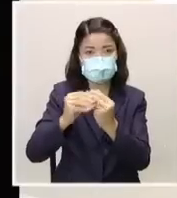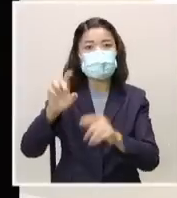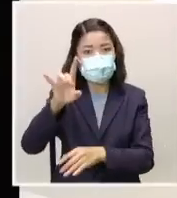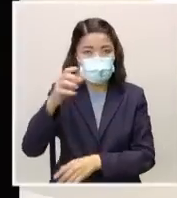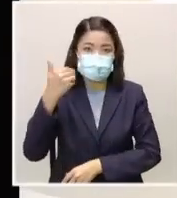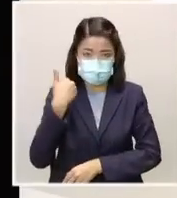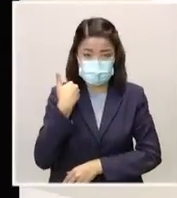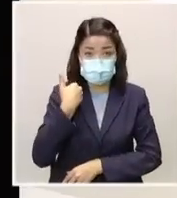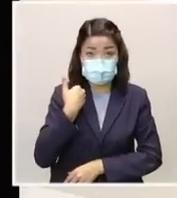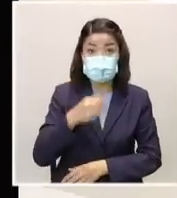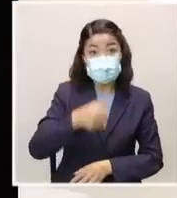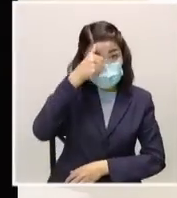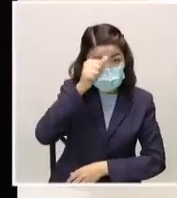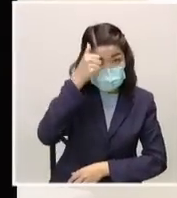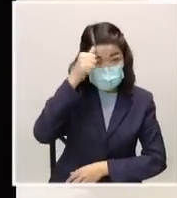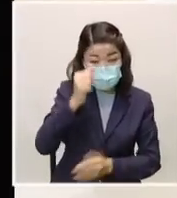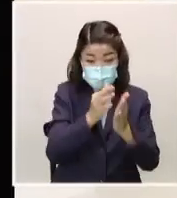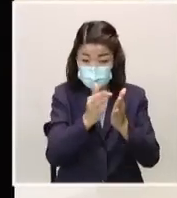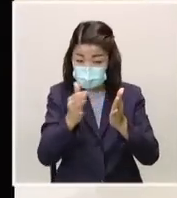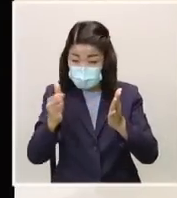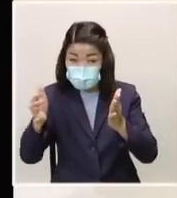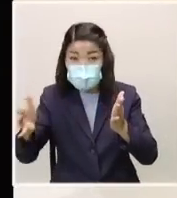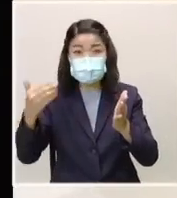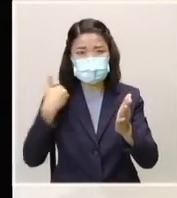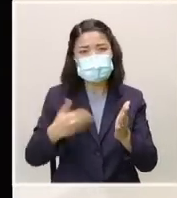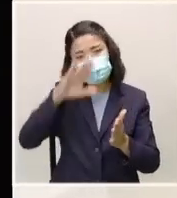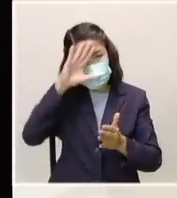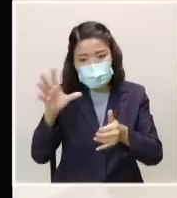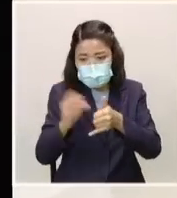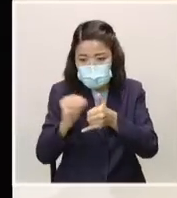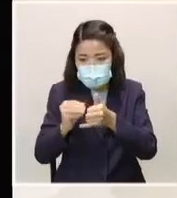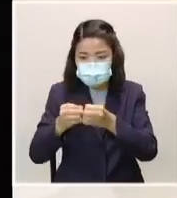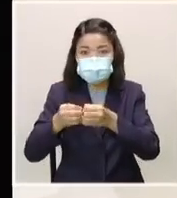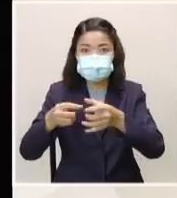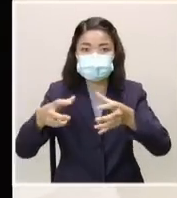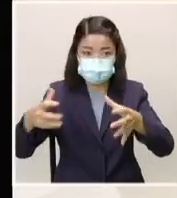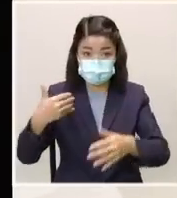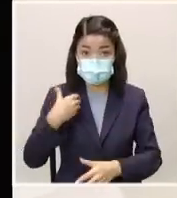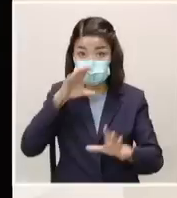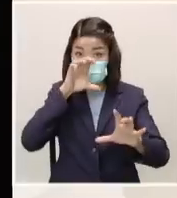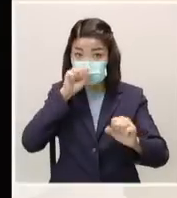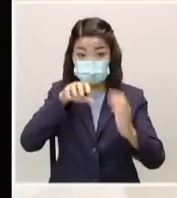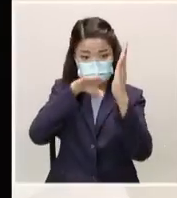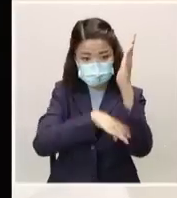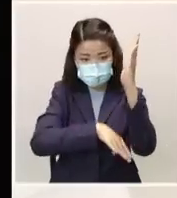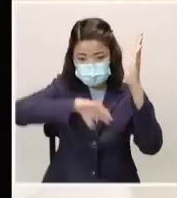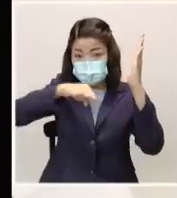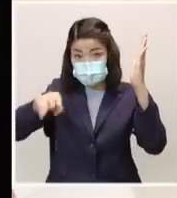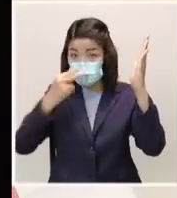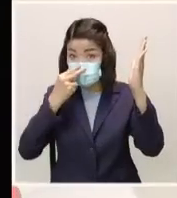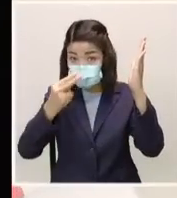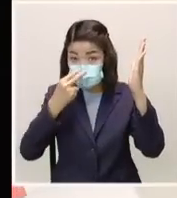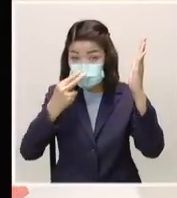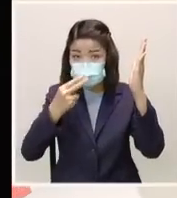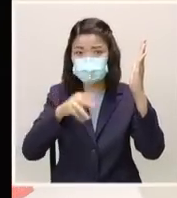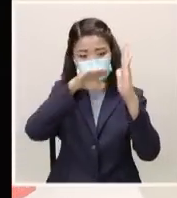ในระยะเวลาไม่กี่วันเนี่ยจำนวนผู้ติดเชื้อเพิ่มขึ้นอย่างมีนัยสำคัญนะคะให้คุณผู้ชมได้ชมกราฟพร้อมๆกันนะคะ